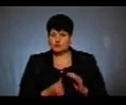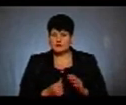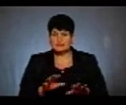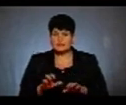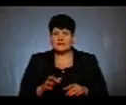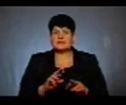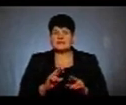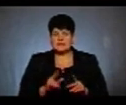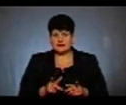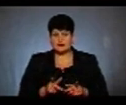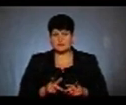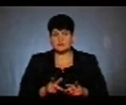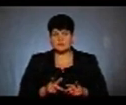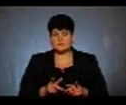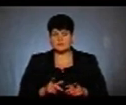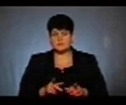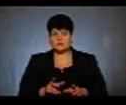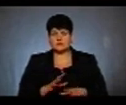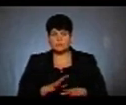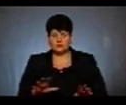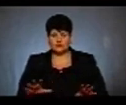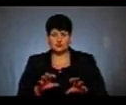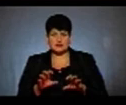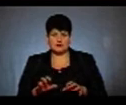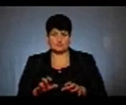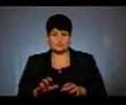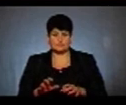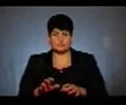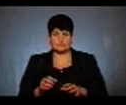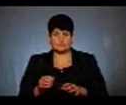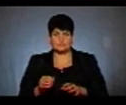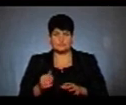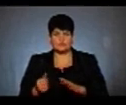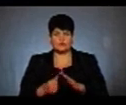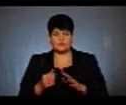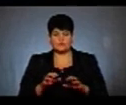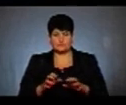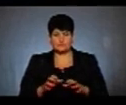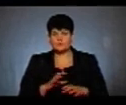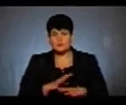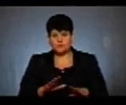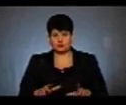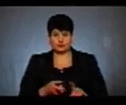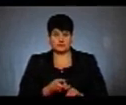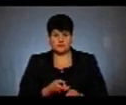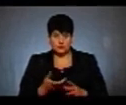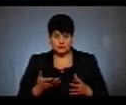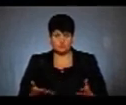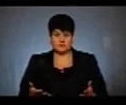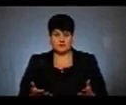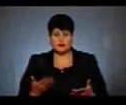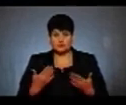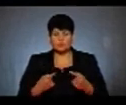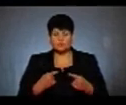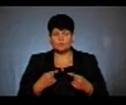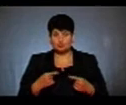Як вберегтися, зокрема, від поширення сказу від безпритульних тварин? уникати контакту, якщо будь-яка